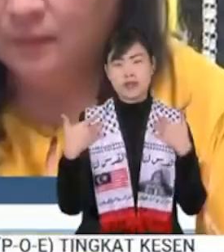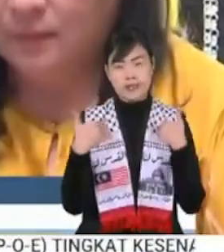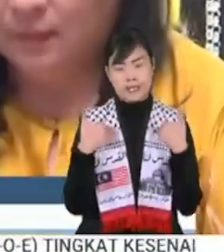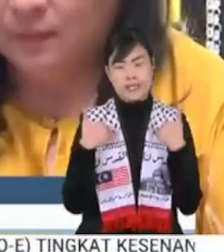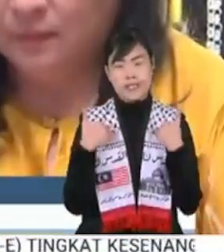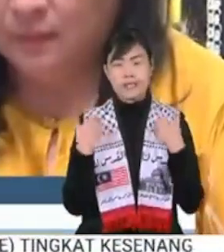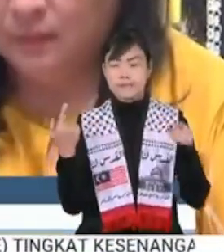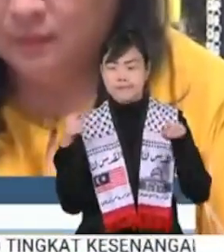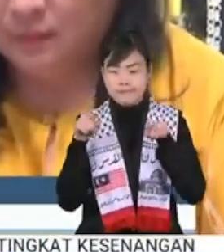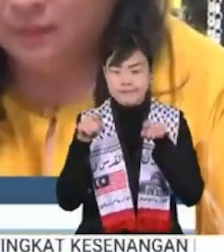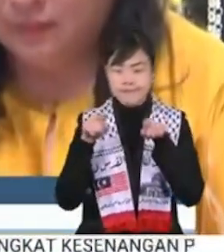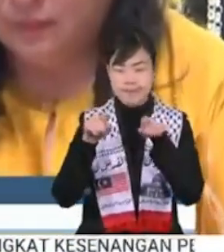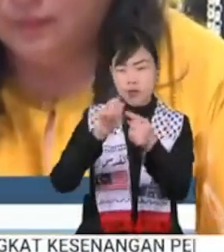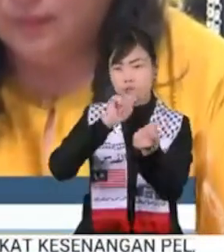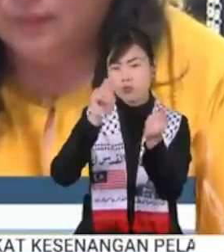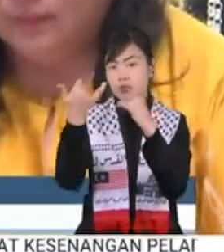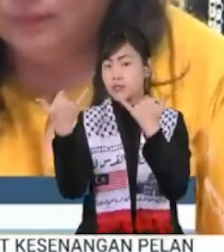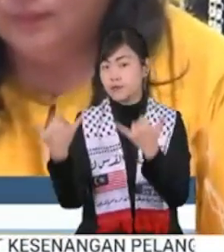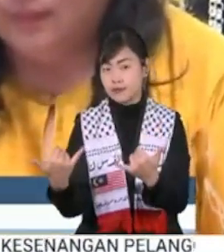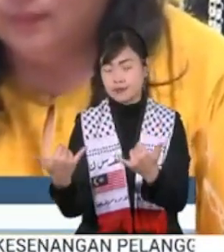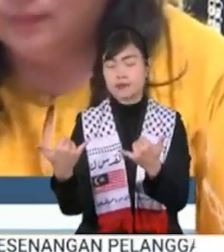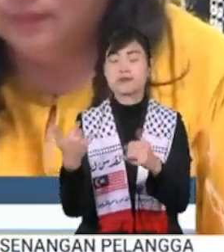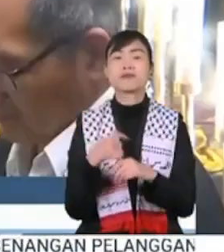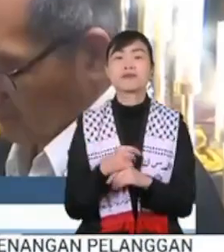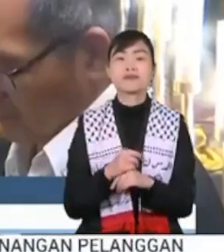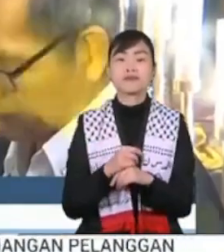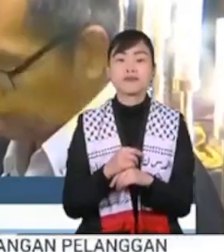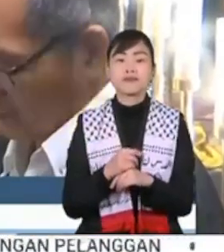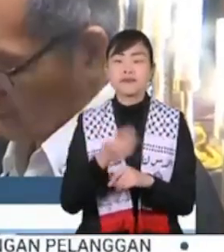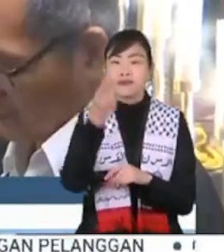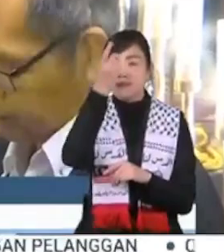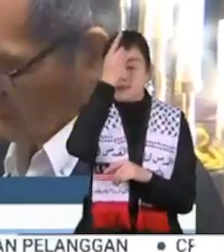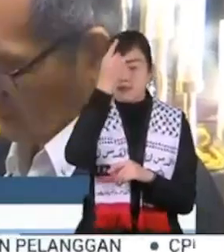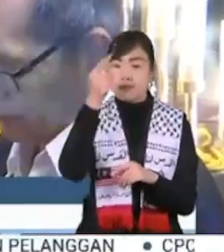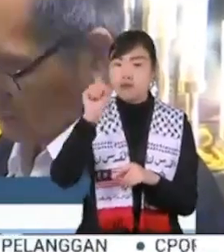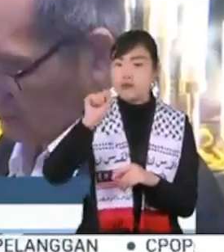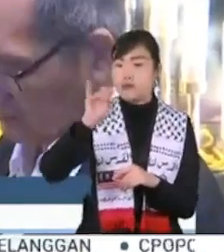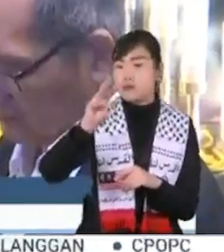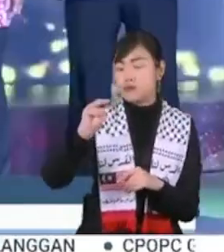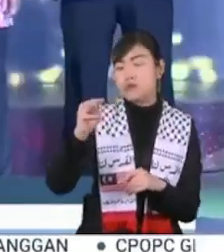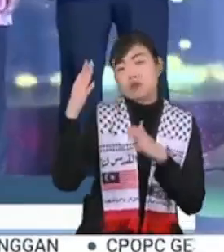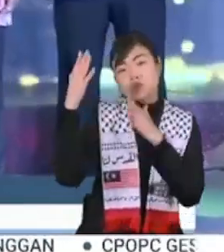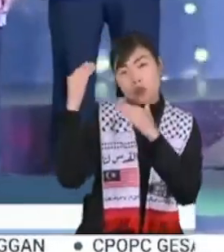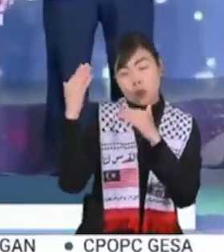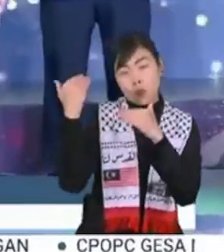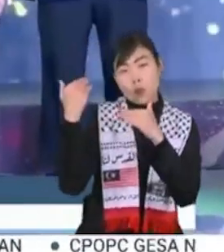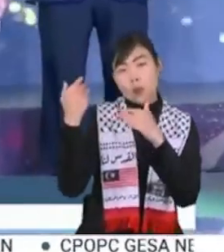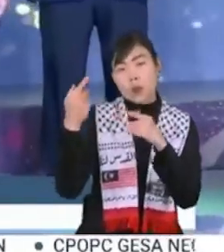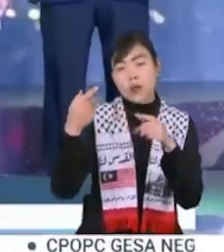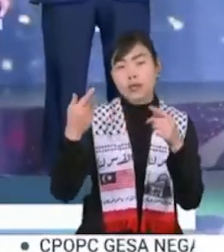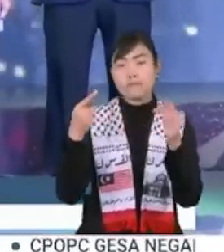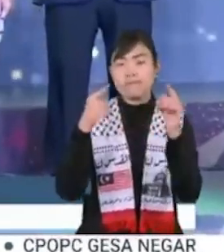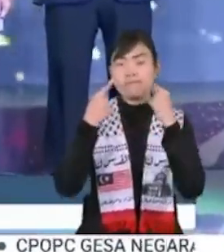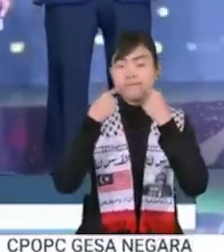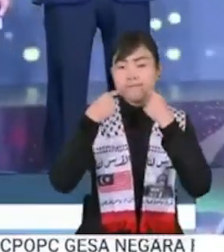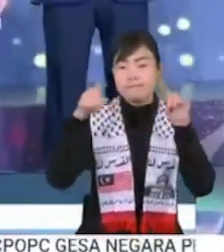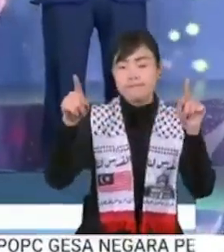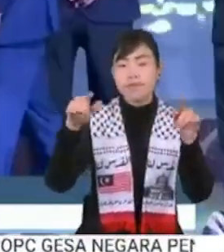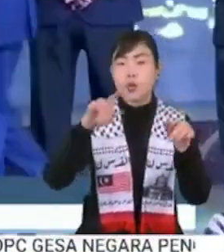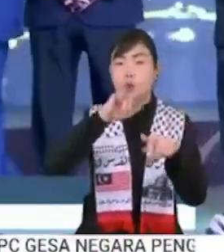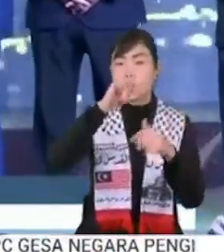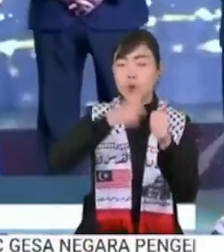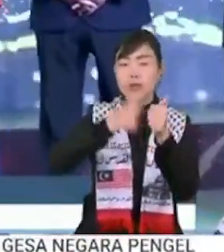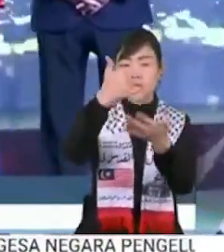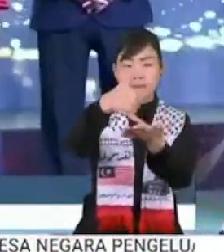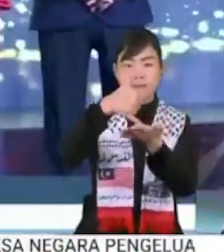rakyat selari dengan perubahan semasa justeru Datuk Amar dat SIM berharap keterampilan dan kecemerlangan setiap penerima Anugerah